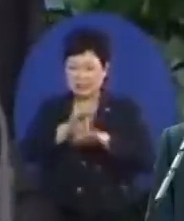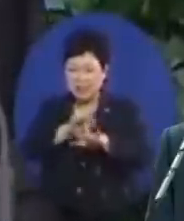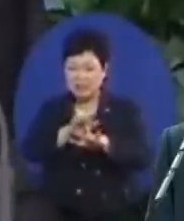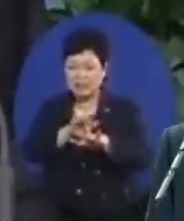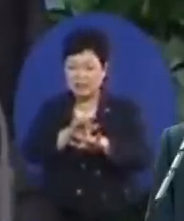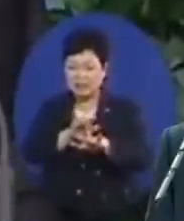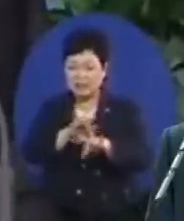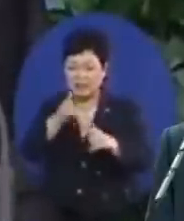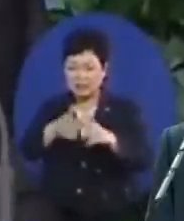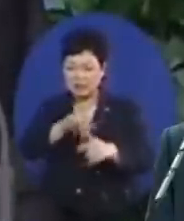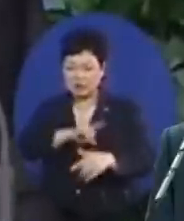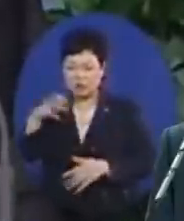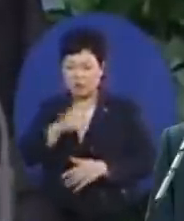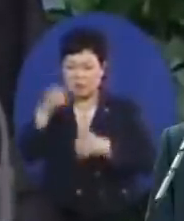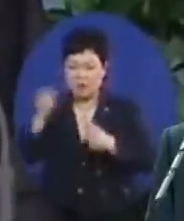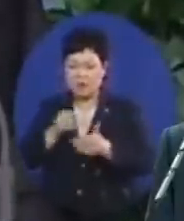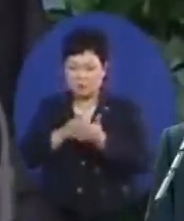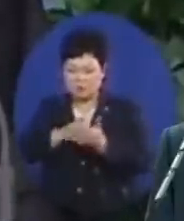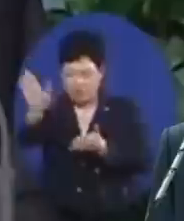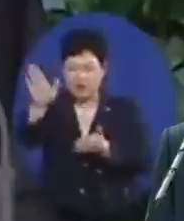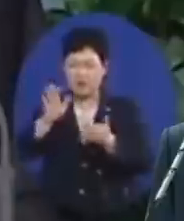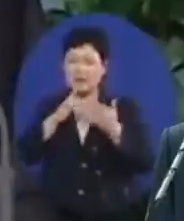사탄아, 예수 이름을 명하느니 물러가라.